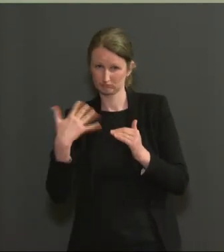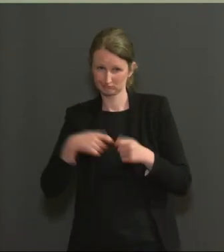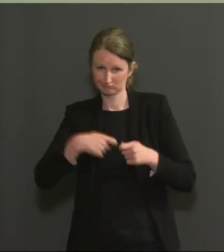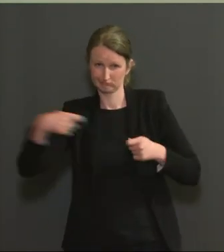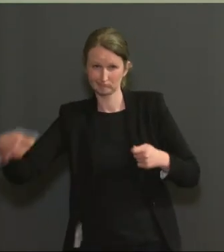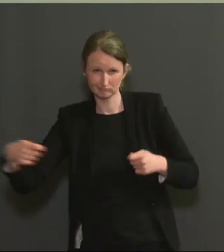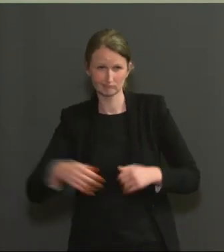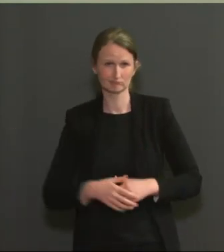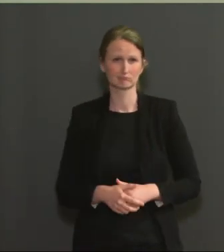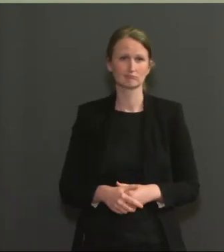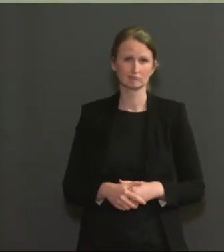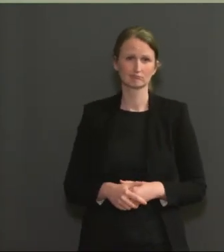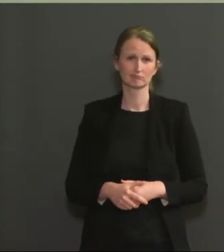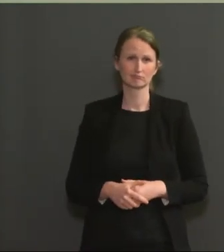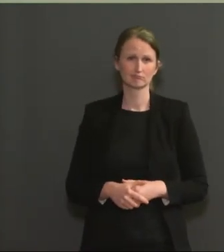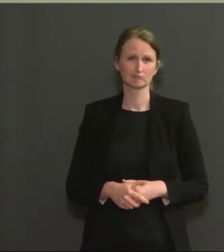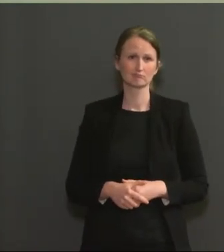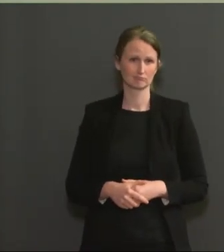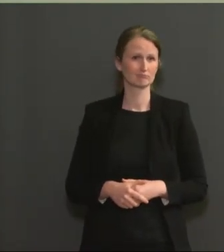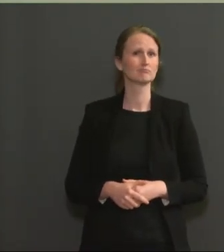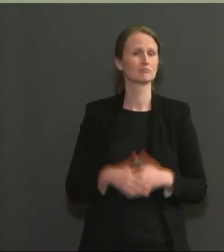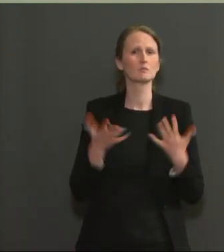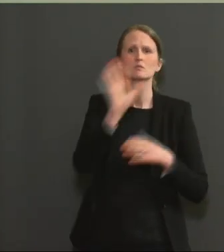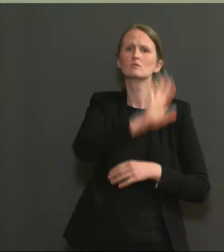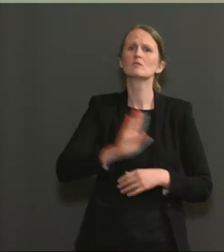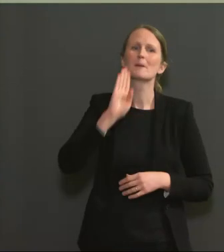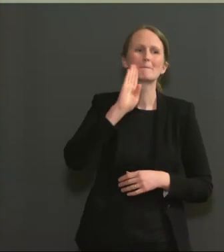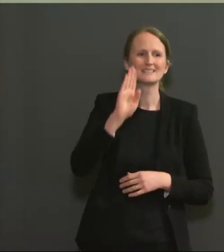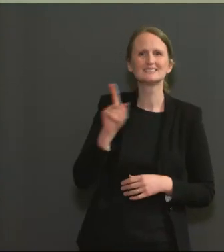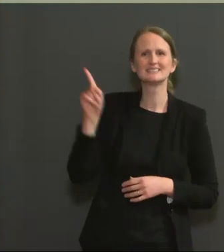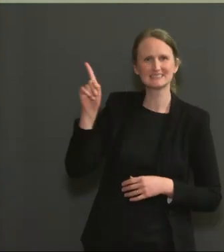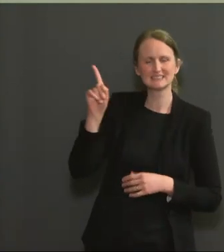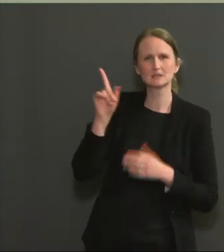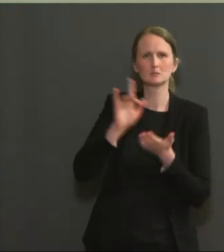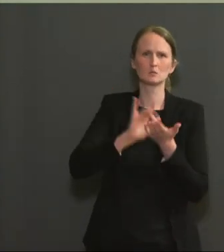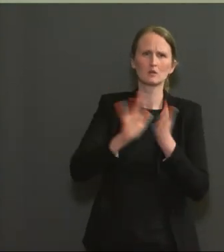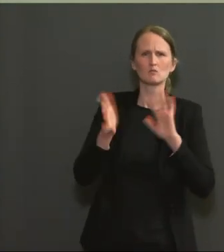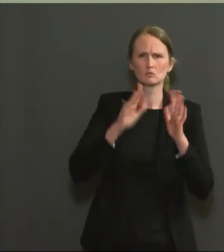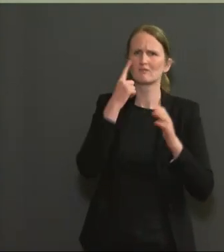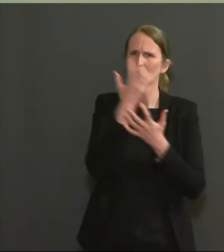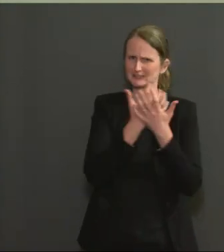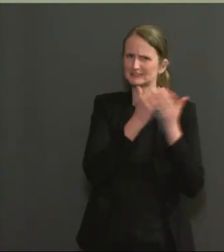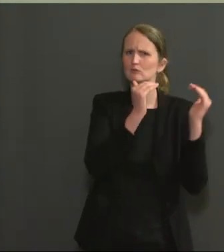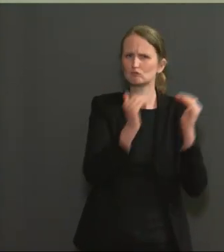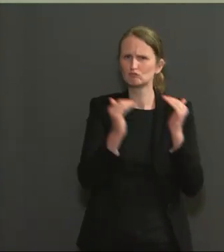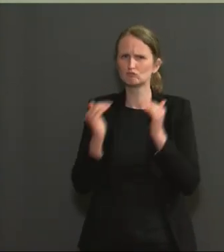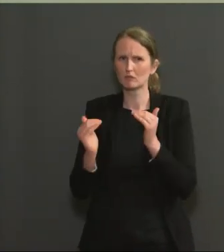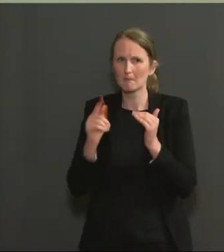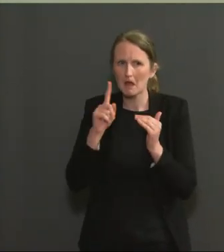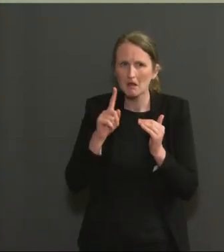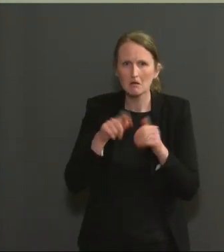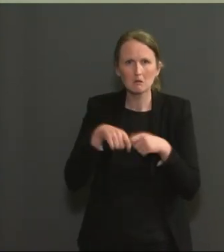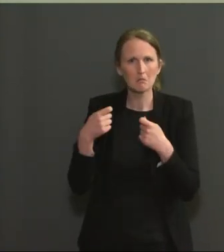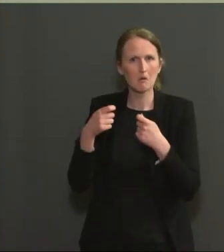mais on constate et vous voyez ça sur le côté Bigaré de la carte qui est devant vous des augmentation à différents endroits comme en